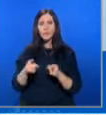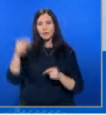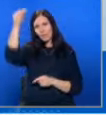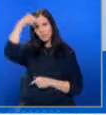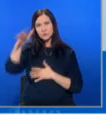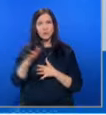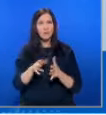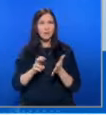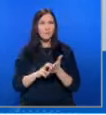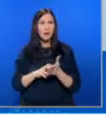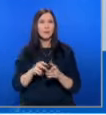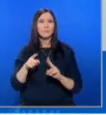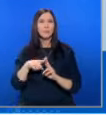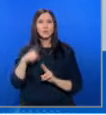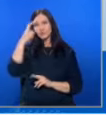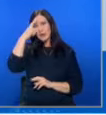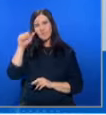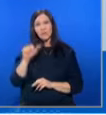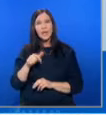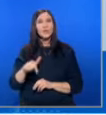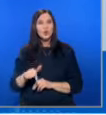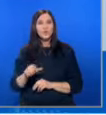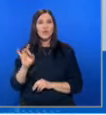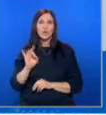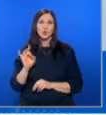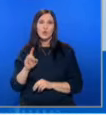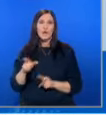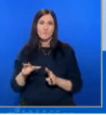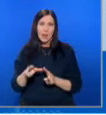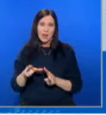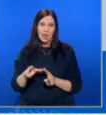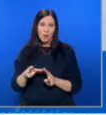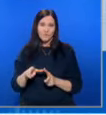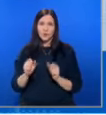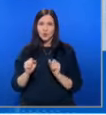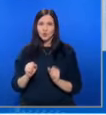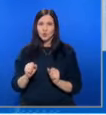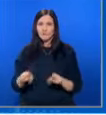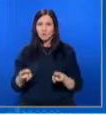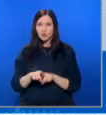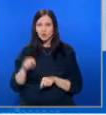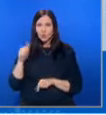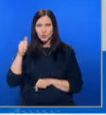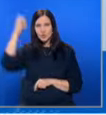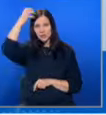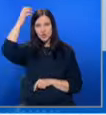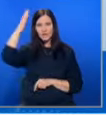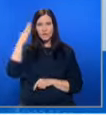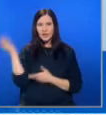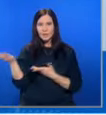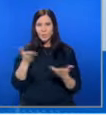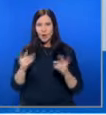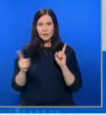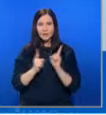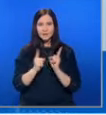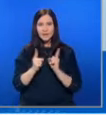народна банка Петър Чобанов, Андрей Гюров и Радослав Миленков. Очаква се също утре държавният глава да покани